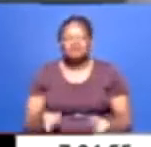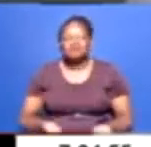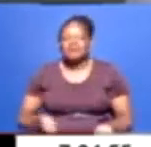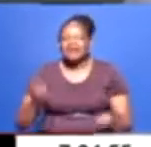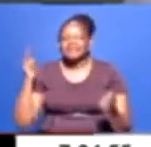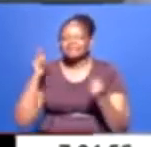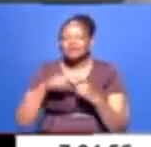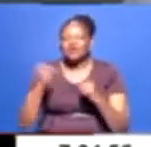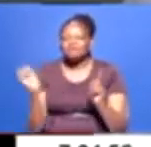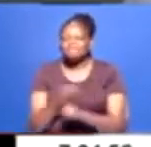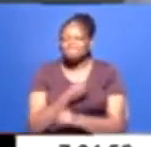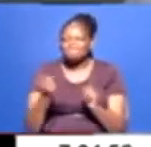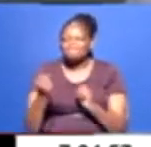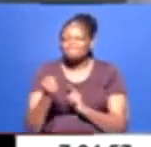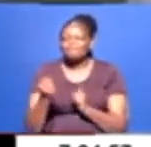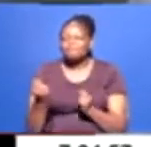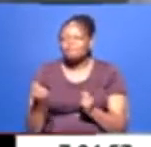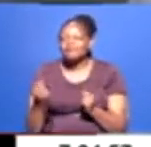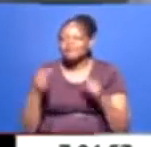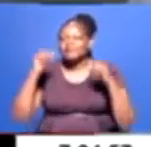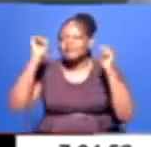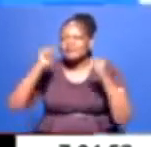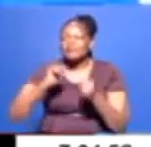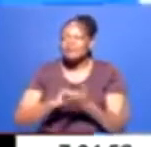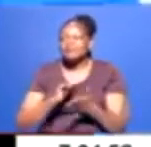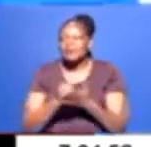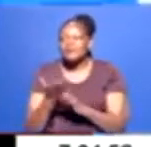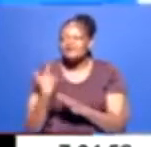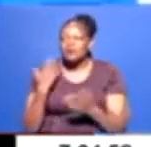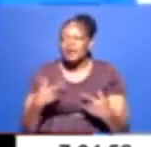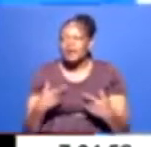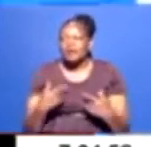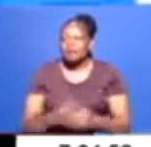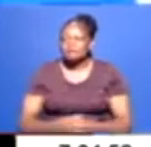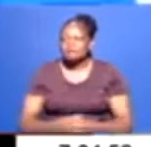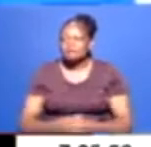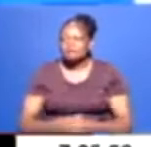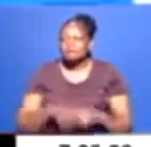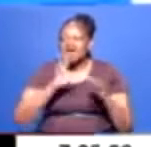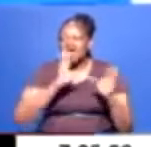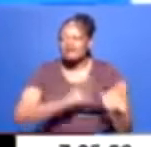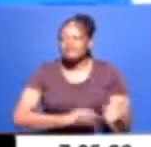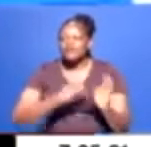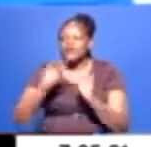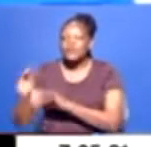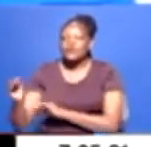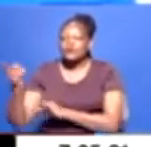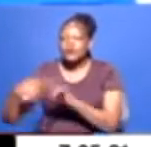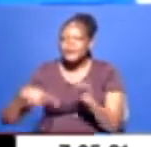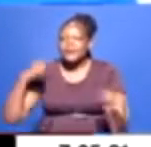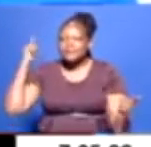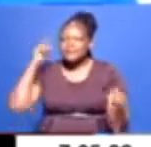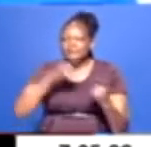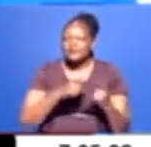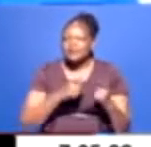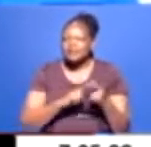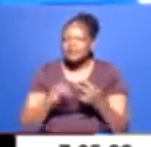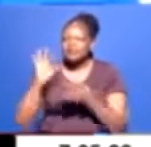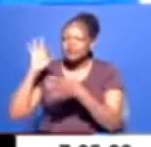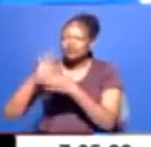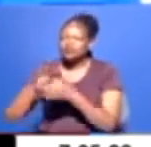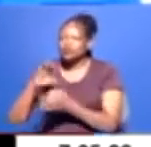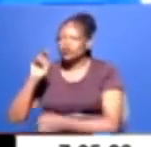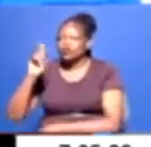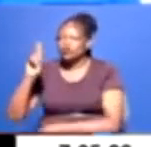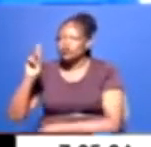the letter and spirit of the agreement we went into. Ameama kutoka chama cha Azimio, ameingia huda. Nataka kusema kwamba